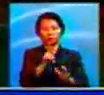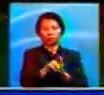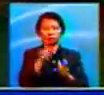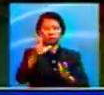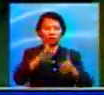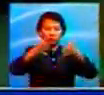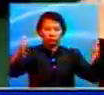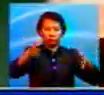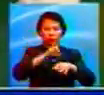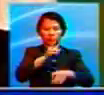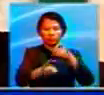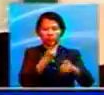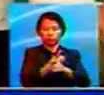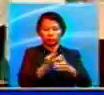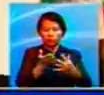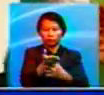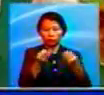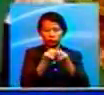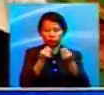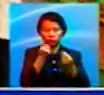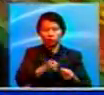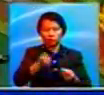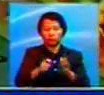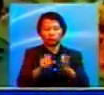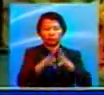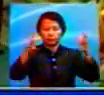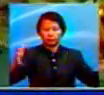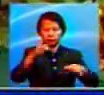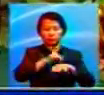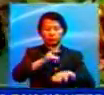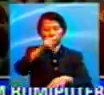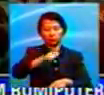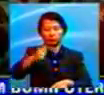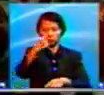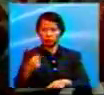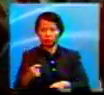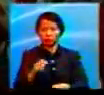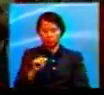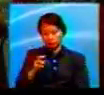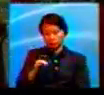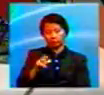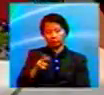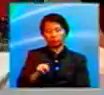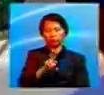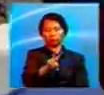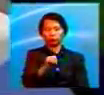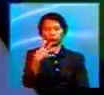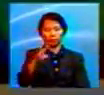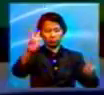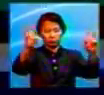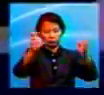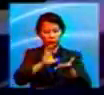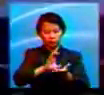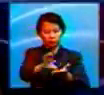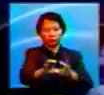ketiga terbesar di dunia, menerusi jumlah aset dan terbesar di Asia Tenggara. MSEM 2014 bertemakan